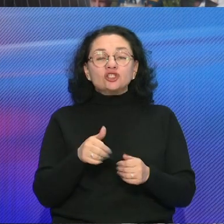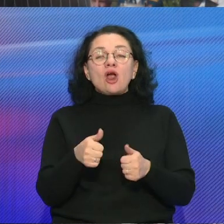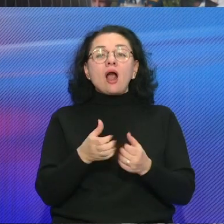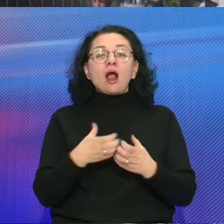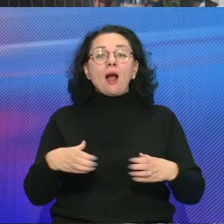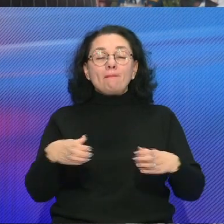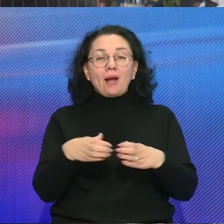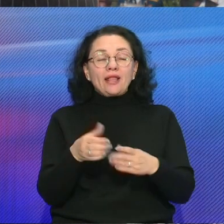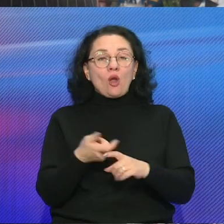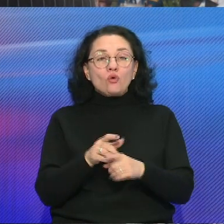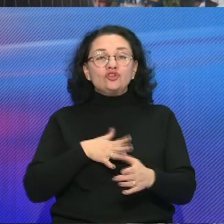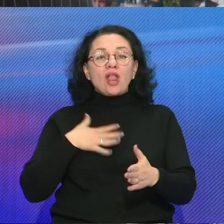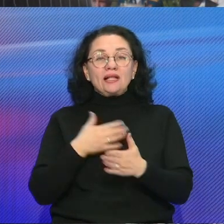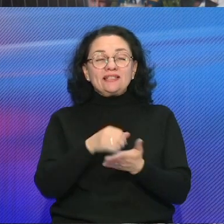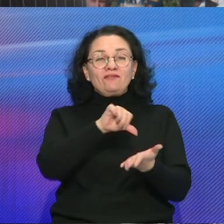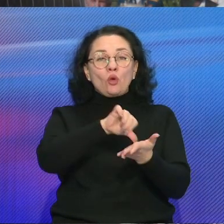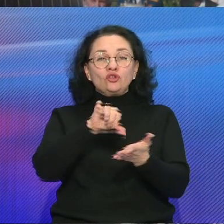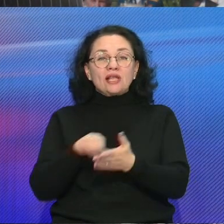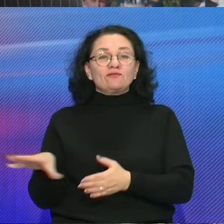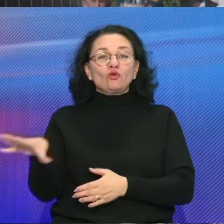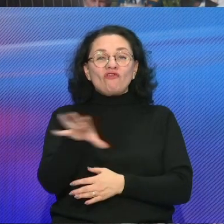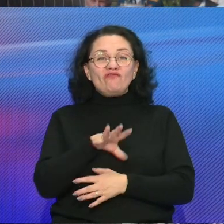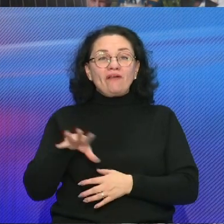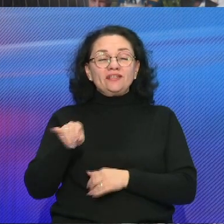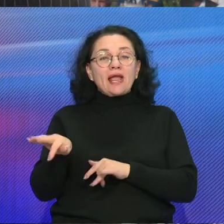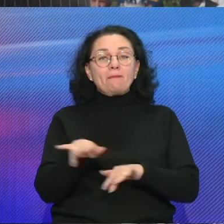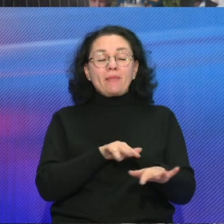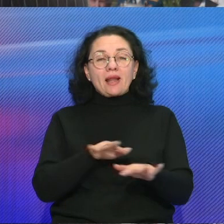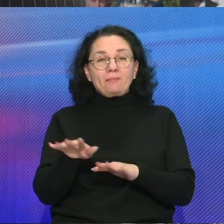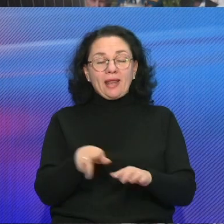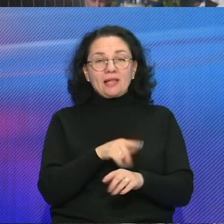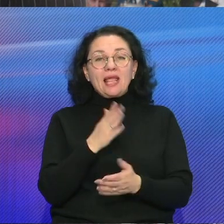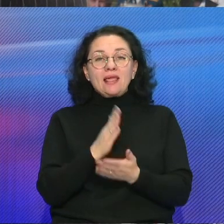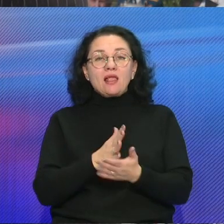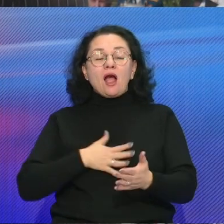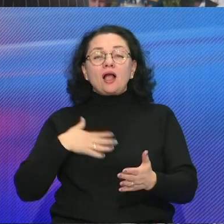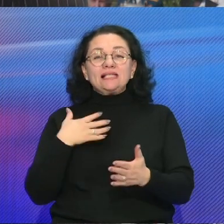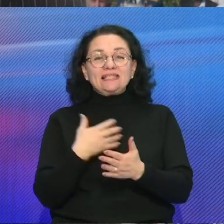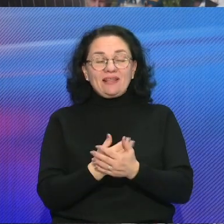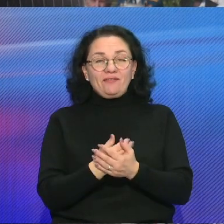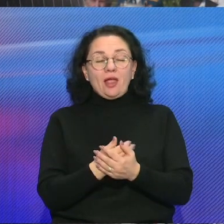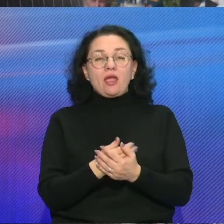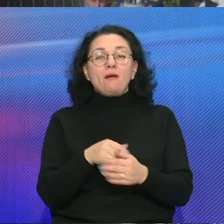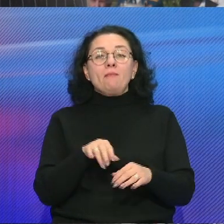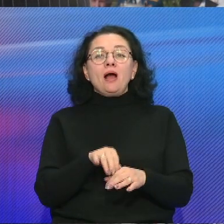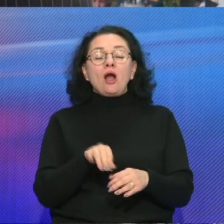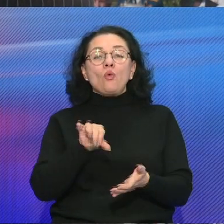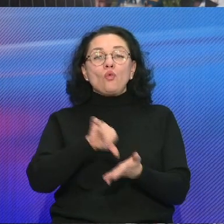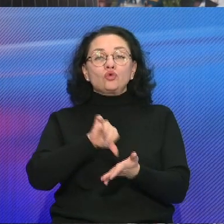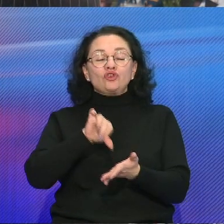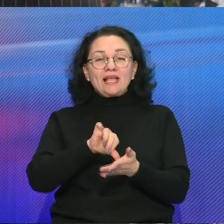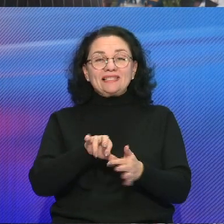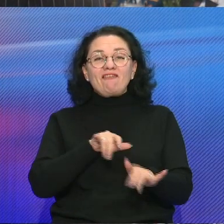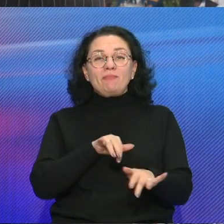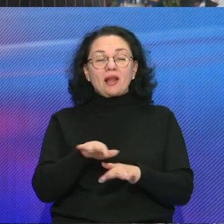выборных мероприятиях. Тем более, есть у нас такая задача, как активное участие в мероприятиях, проводимыми органами